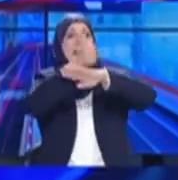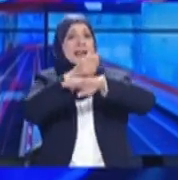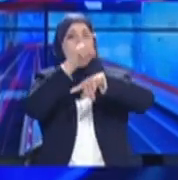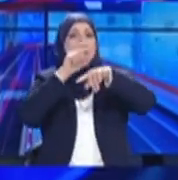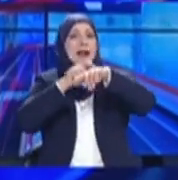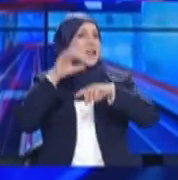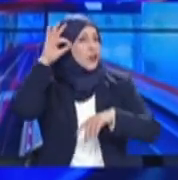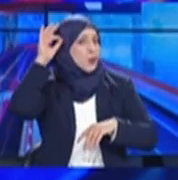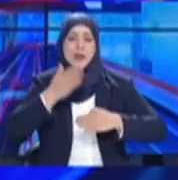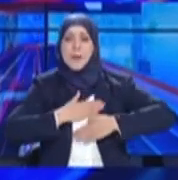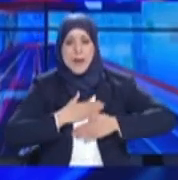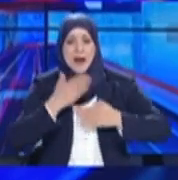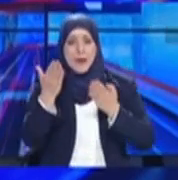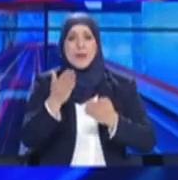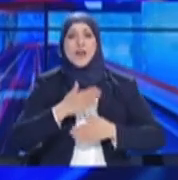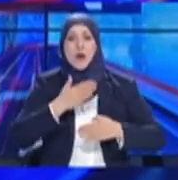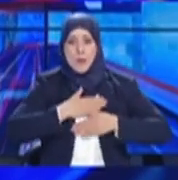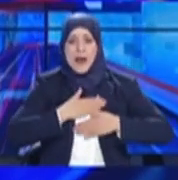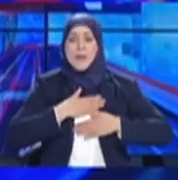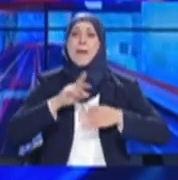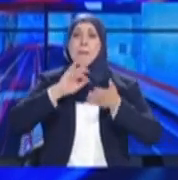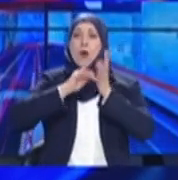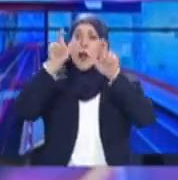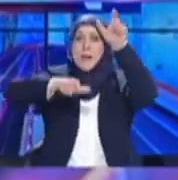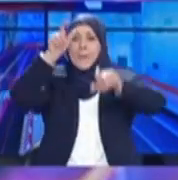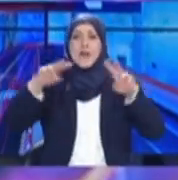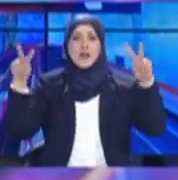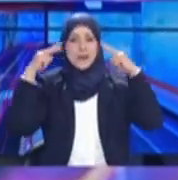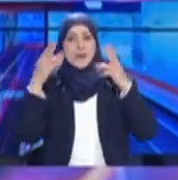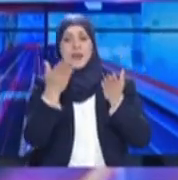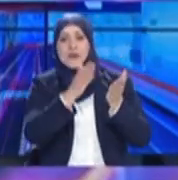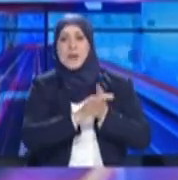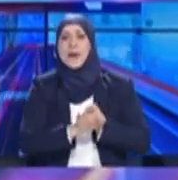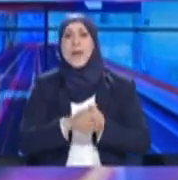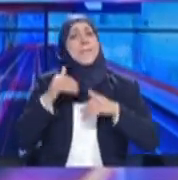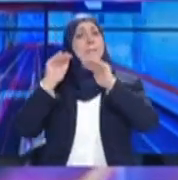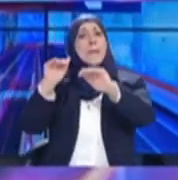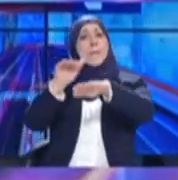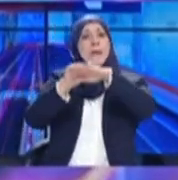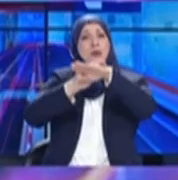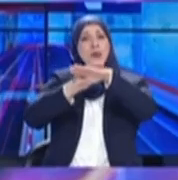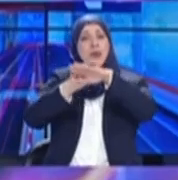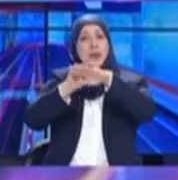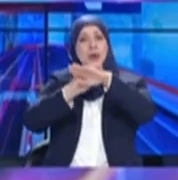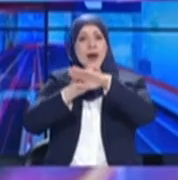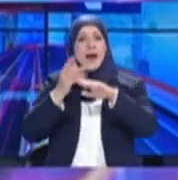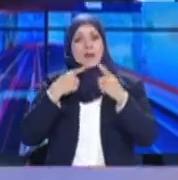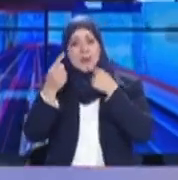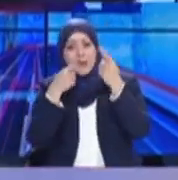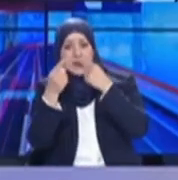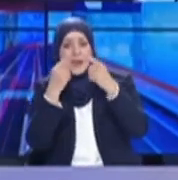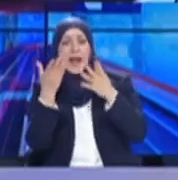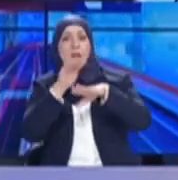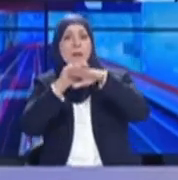وشكرا لكم احبتي المشاهدين في ناس الموضوع كنا نحكي وعلى البلديات ومعناه اشاره